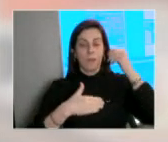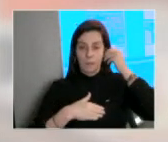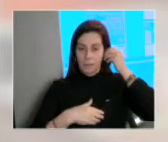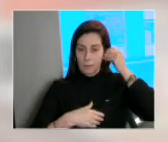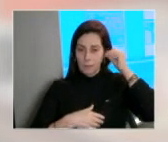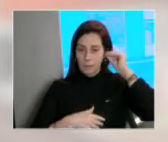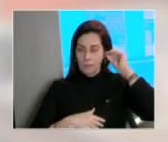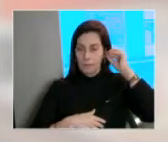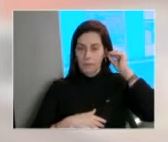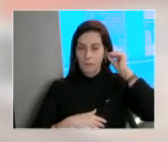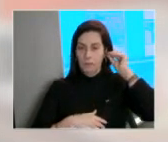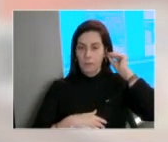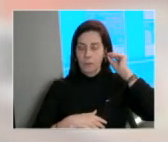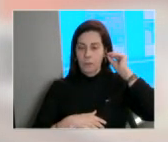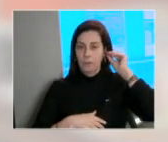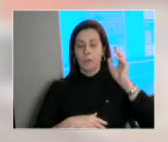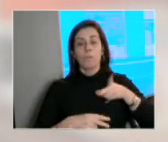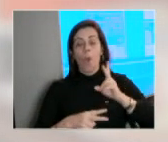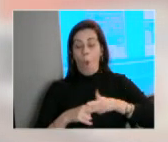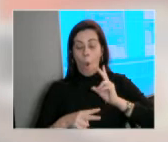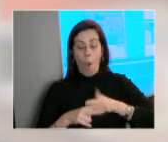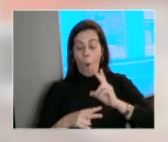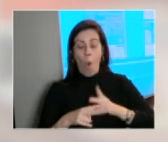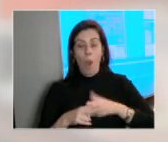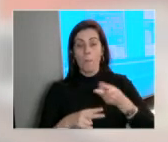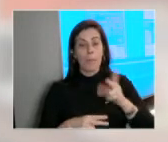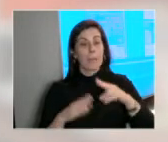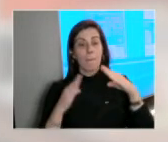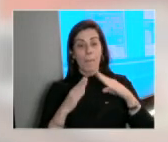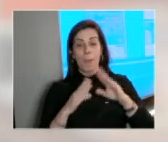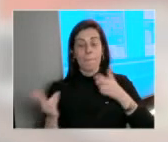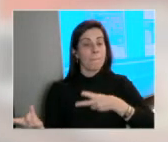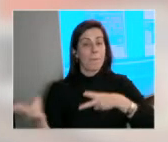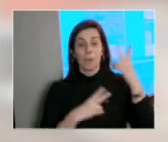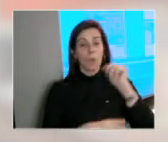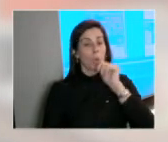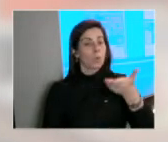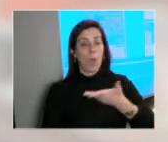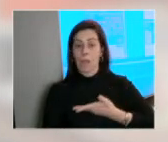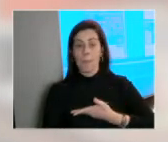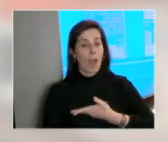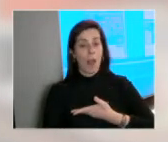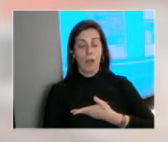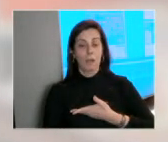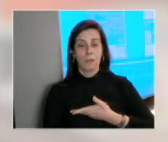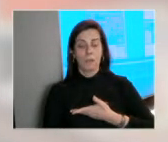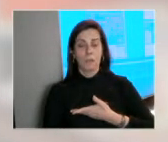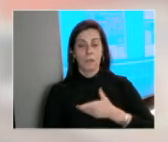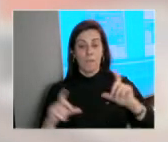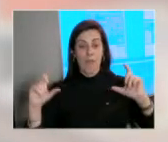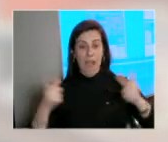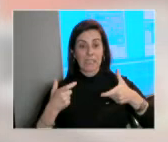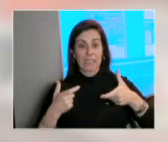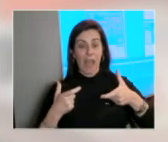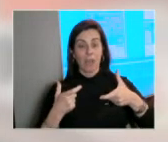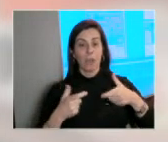הנצורים בבהן מספרים על חולים שגוססים בבתיהם לאחר שבתי החולים סירבו לקבל אותם. והסגר הקפדני על